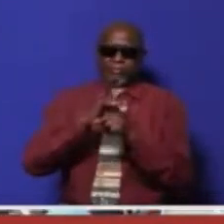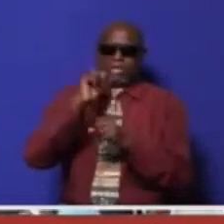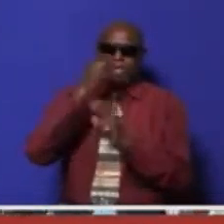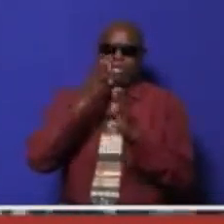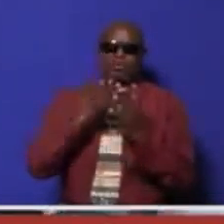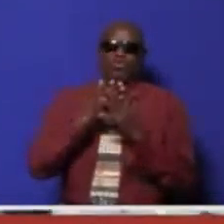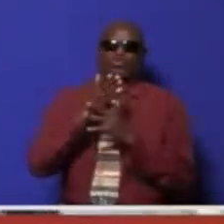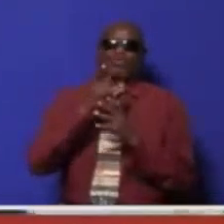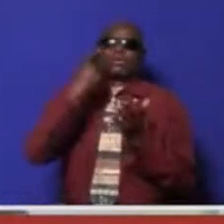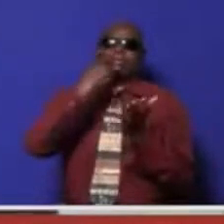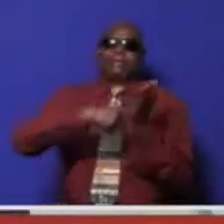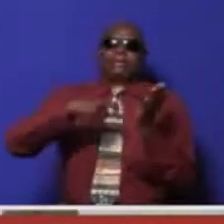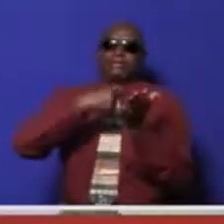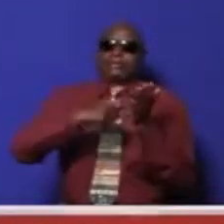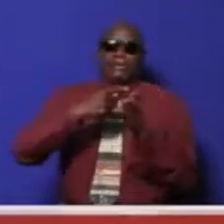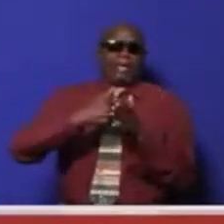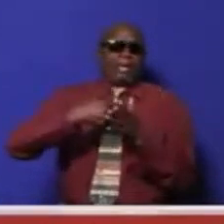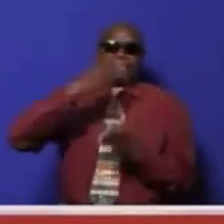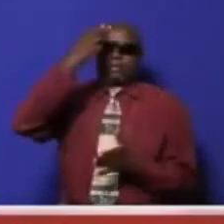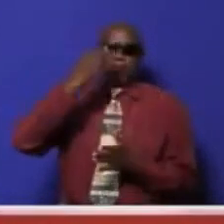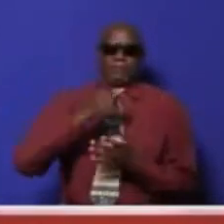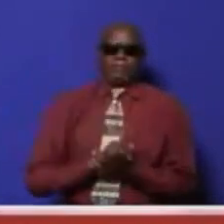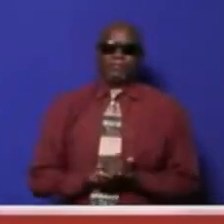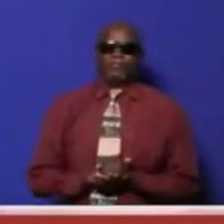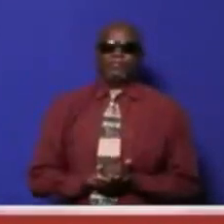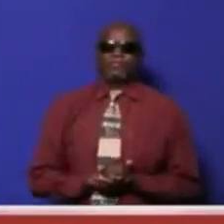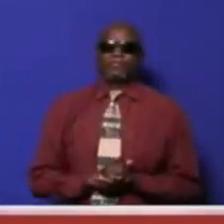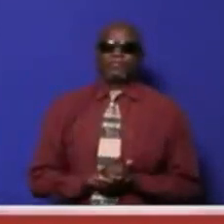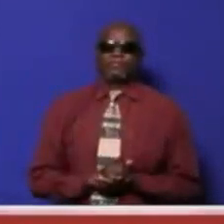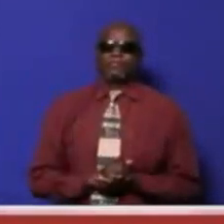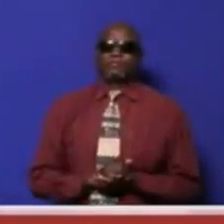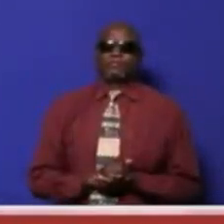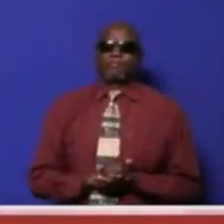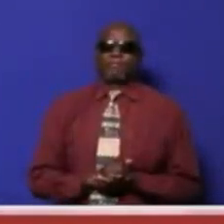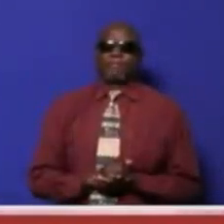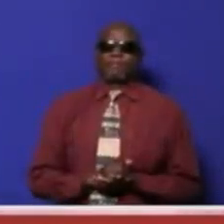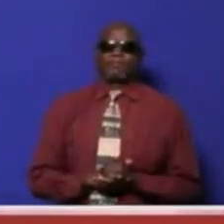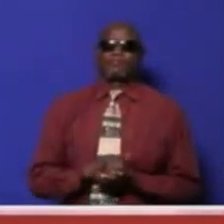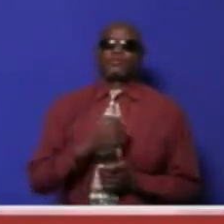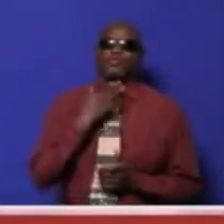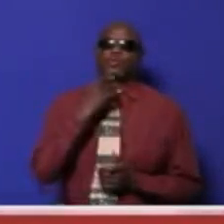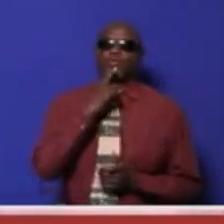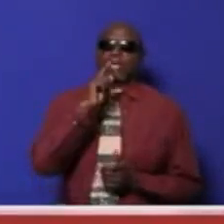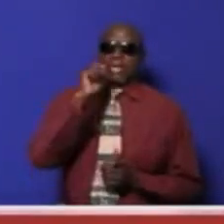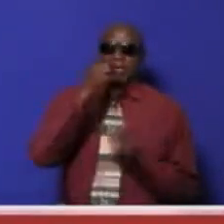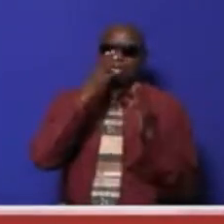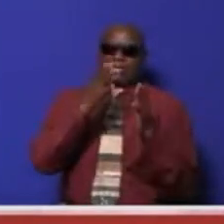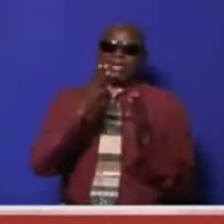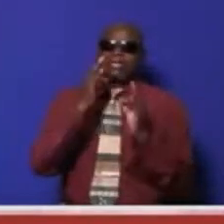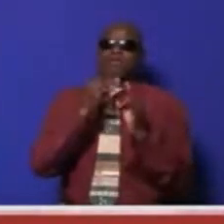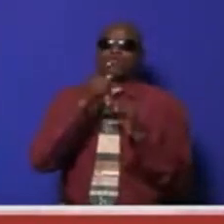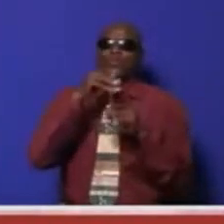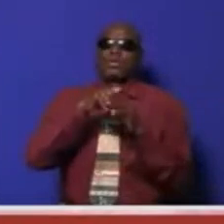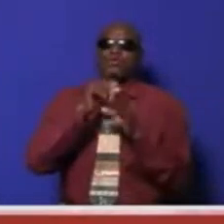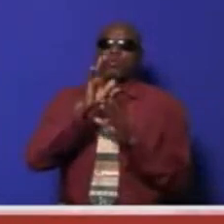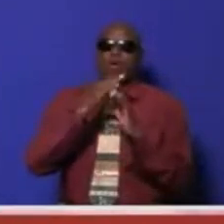kupitia ushuru wa hali ya juu. I want to say that Kenyans, if you are still in your house, come to the CBD. You are the people we are fighting for, and you are saying that